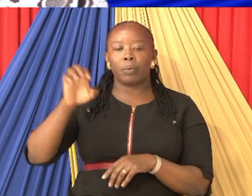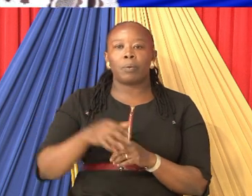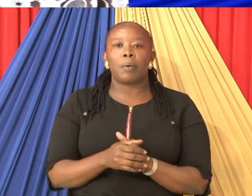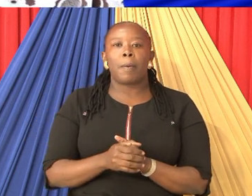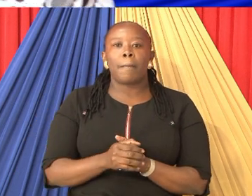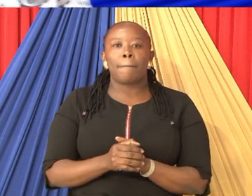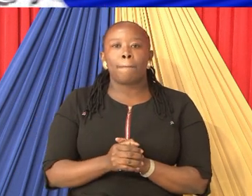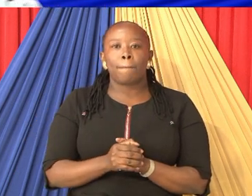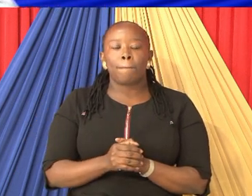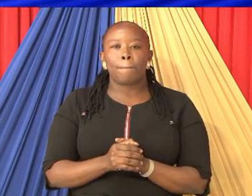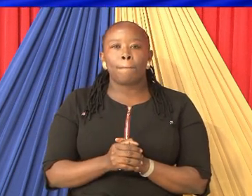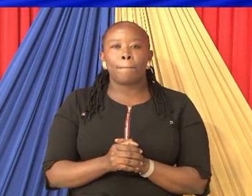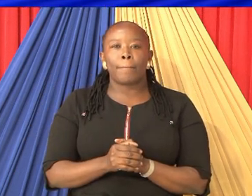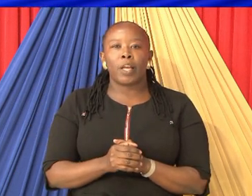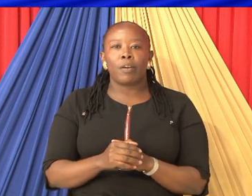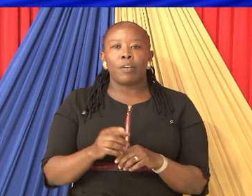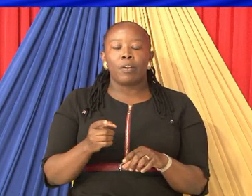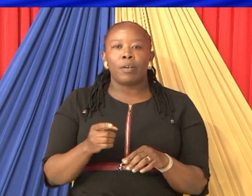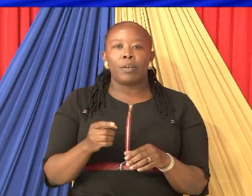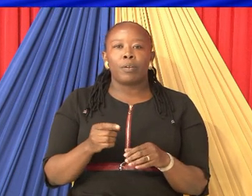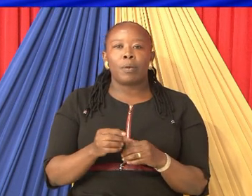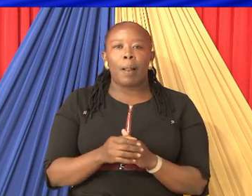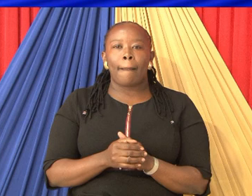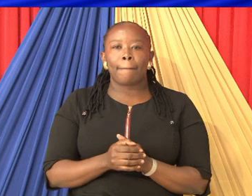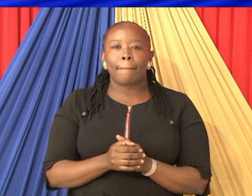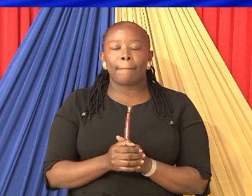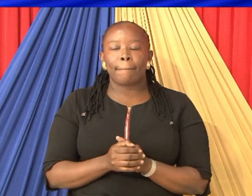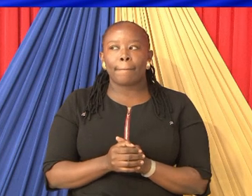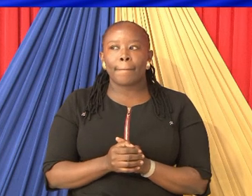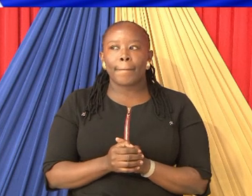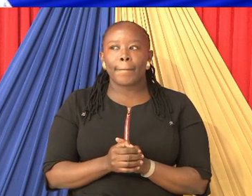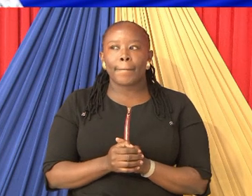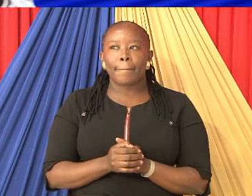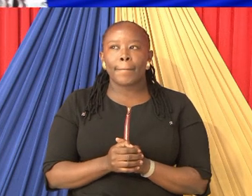tutaanza 32 hadi 39.